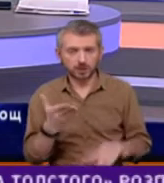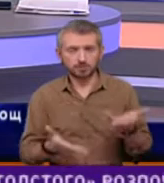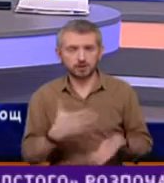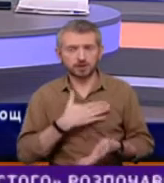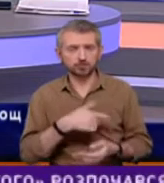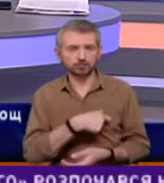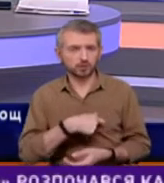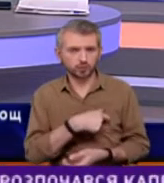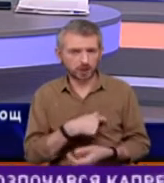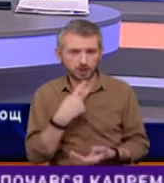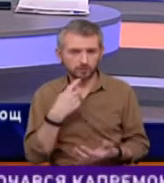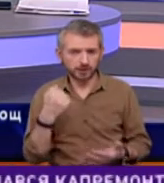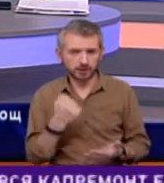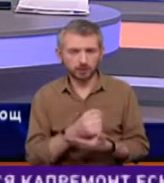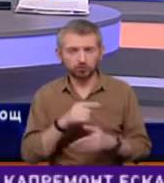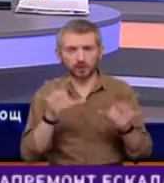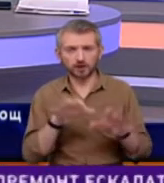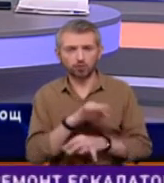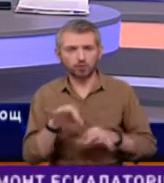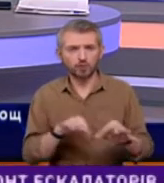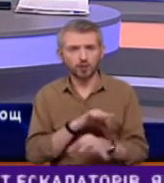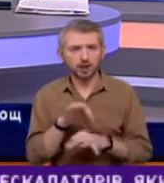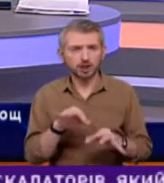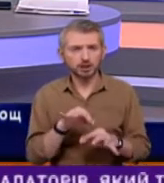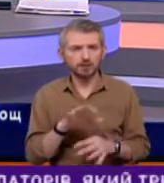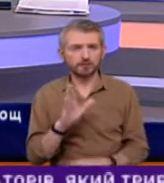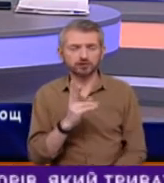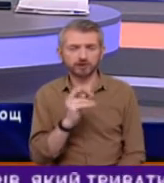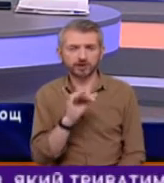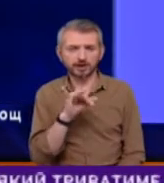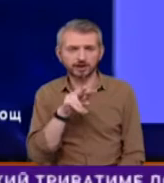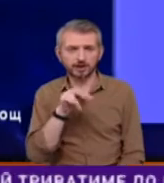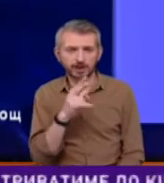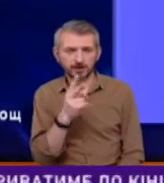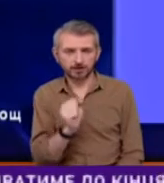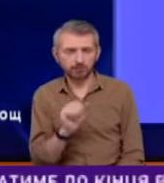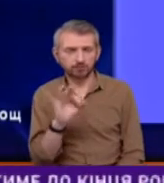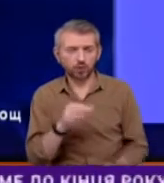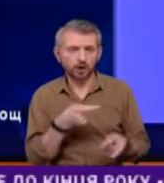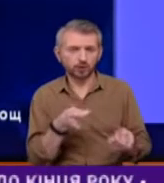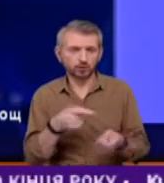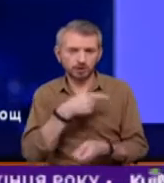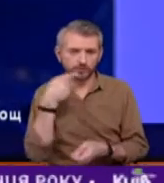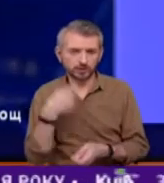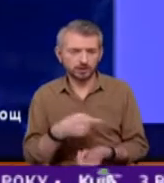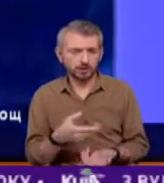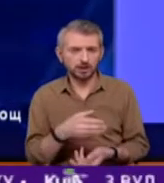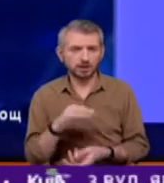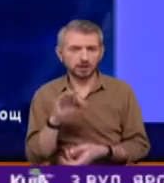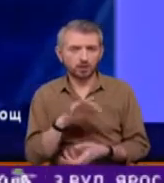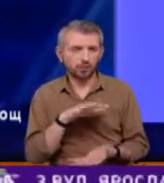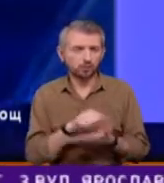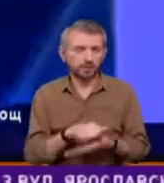наші депутати прийняли той законопроект В'ячеслава Кириленка про гастролі в Російській Федерації, в